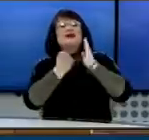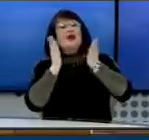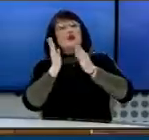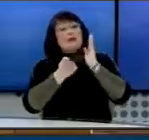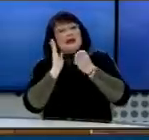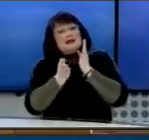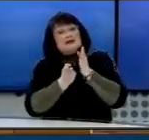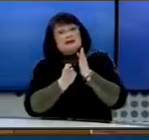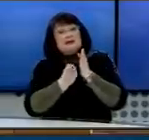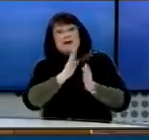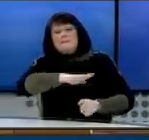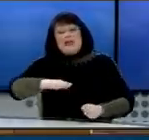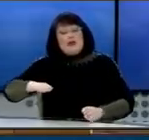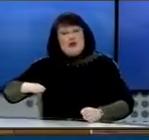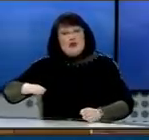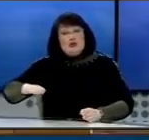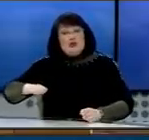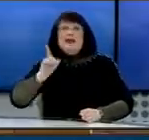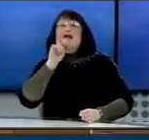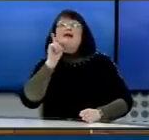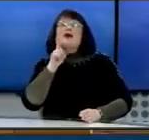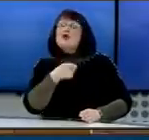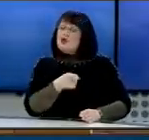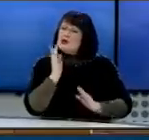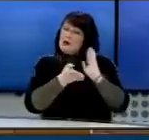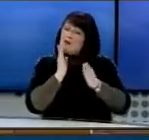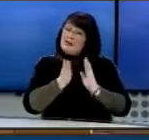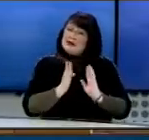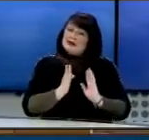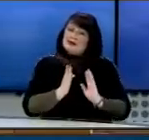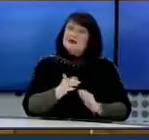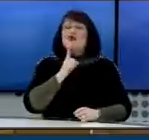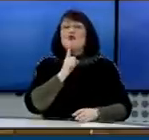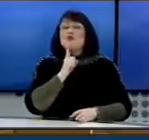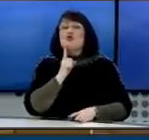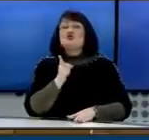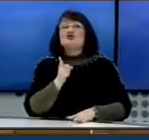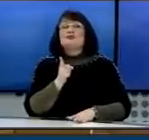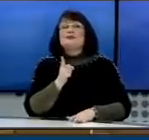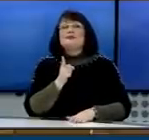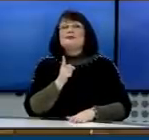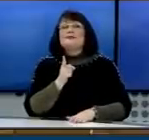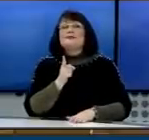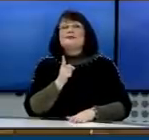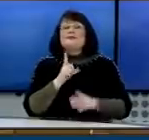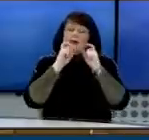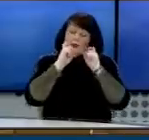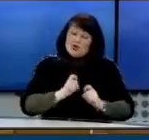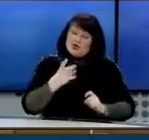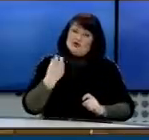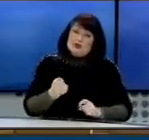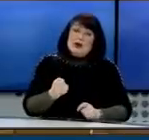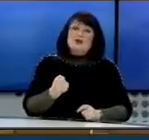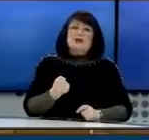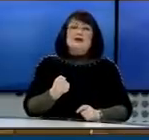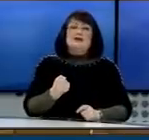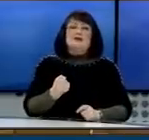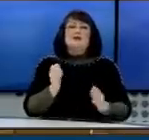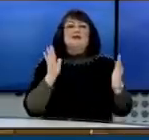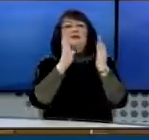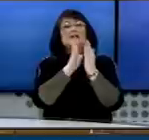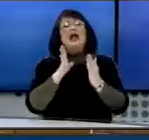κακοποίησης των παιδιών και των γυναικών, όπως και για τις υποχρεώσεις μας απέναντι